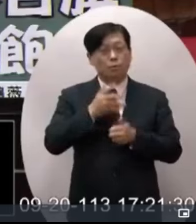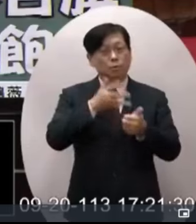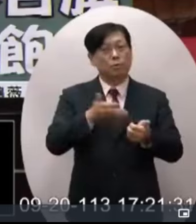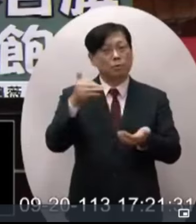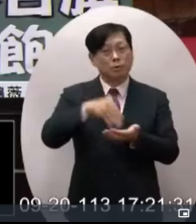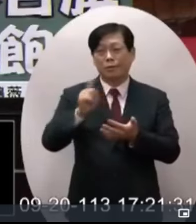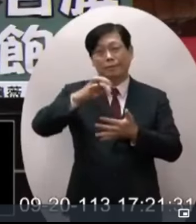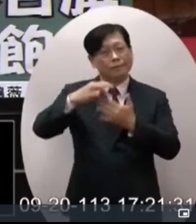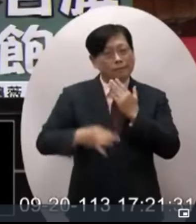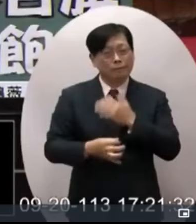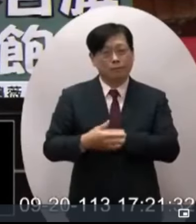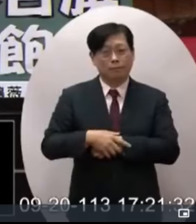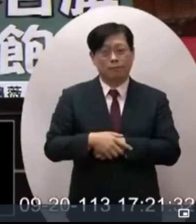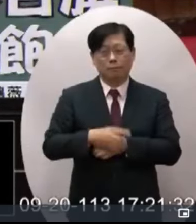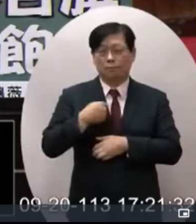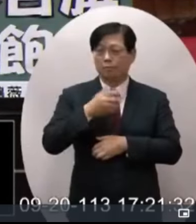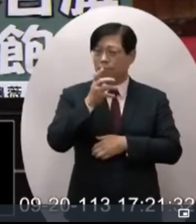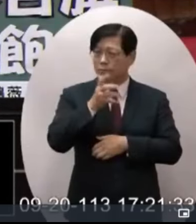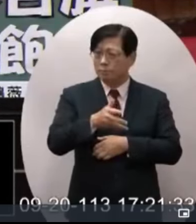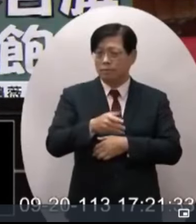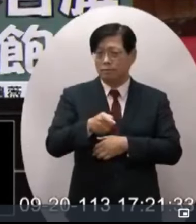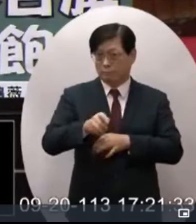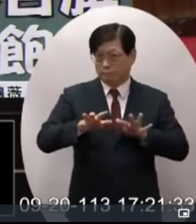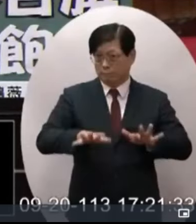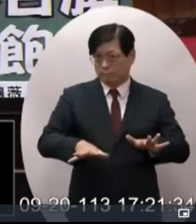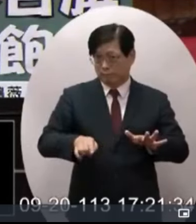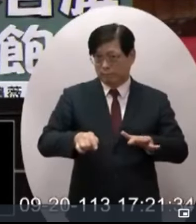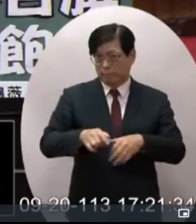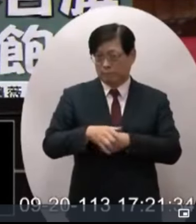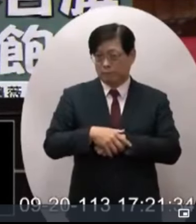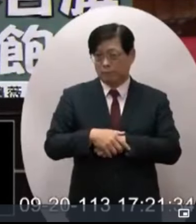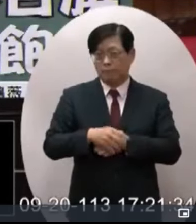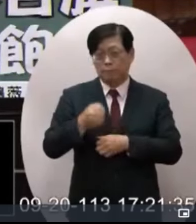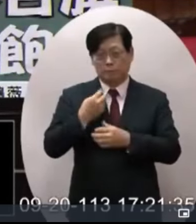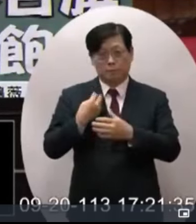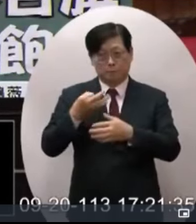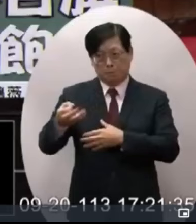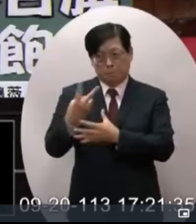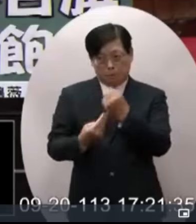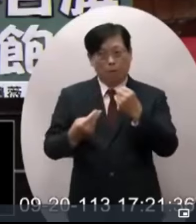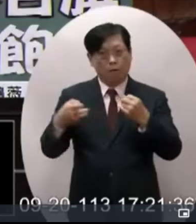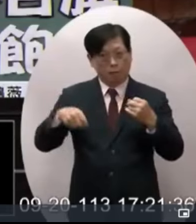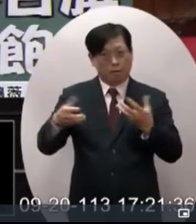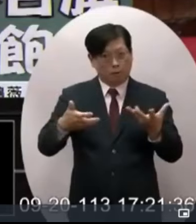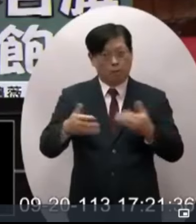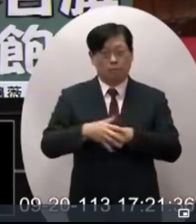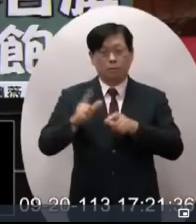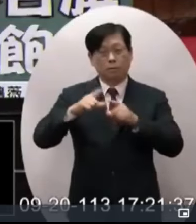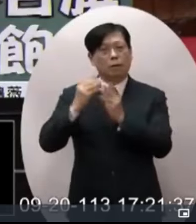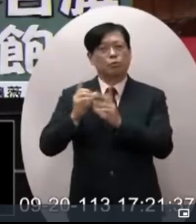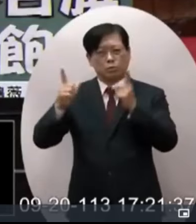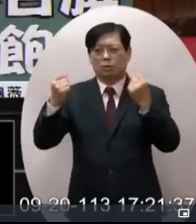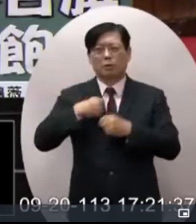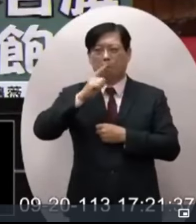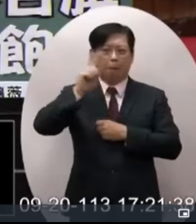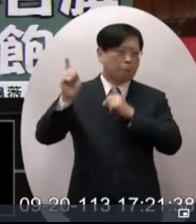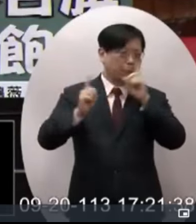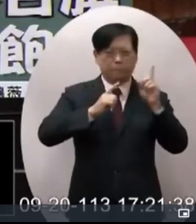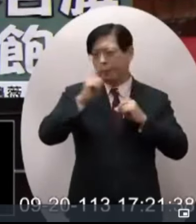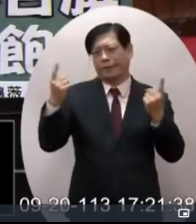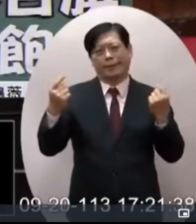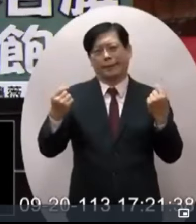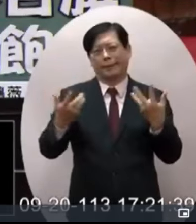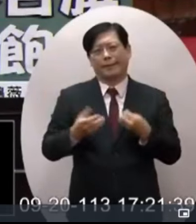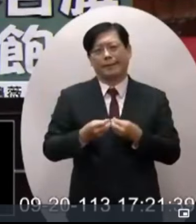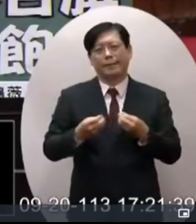到底是哪一条法？我要讲的，在这一次的合并案里面啊，这个大股东也告来告去。我刚才前面